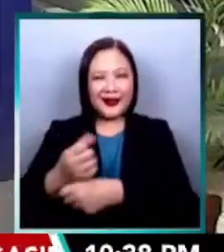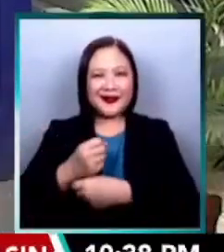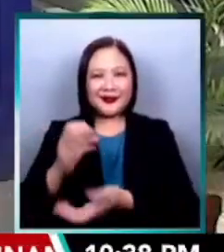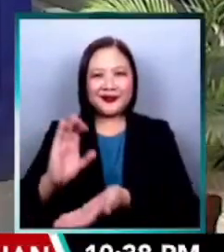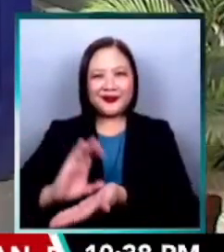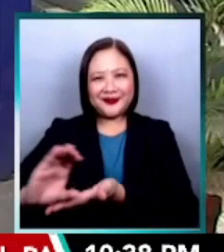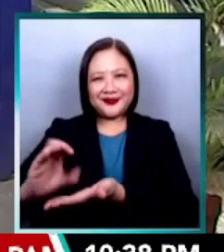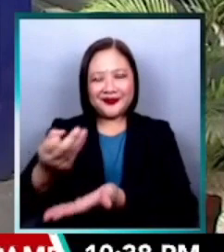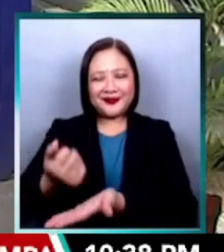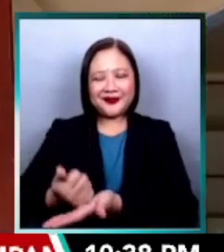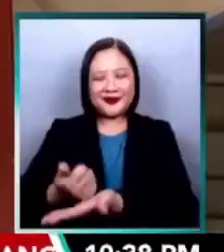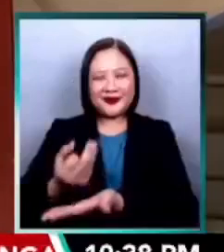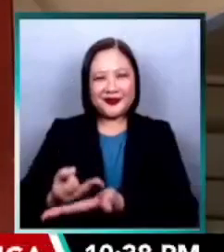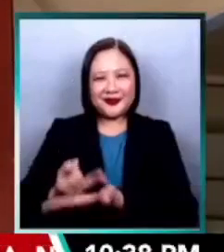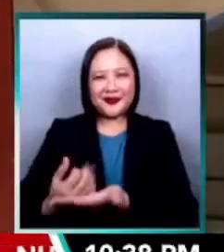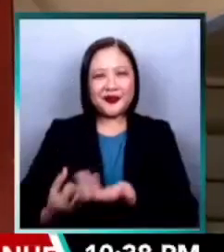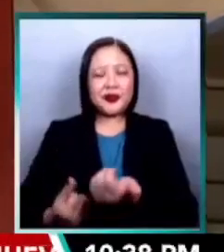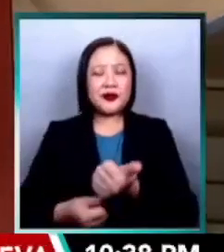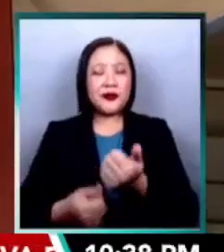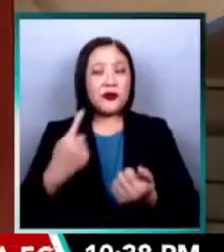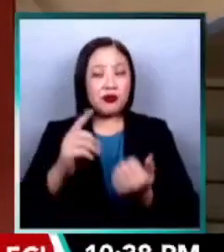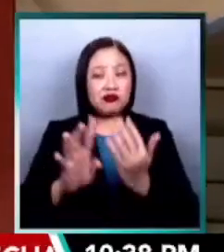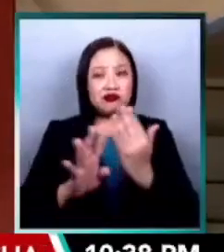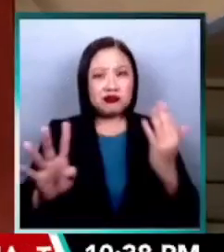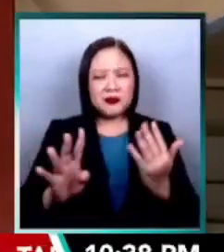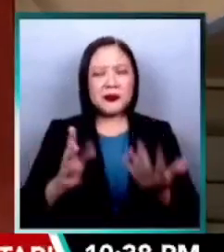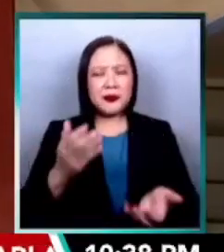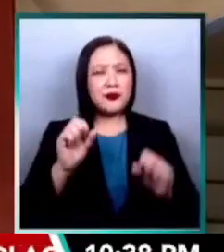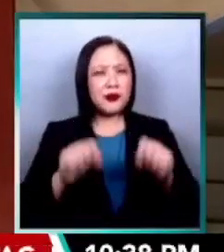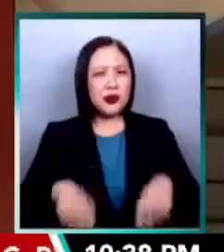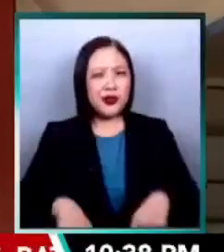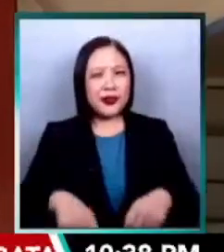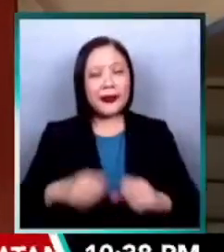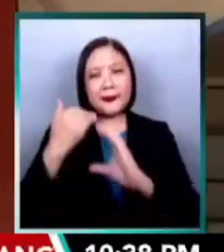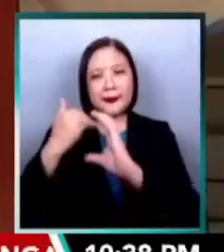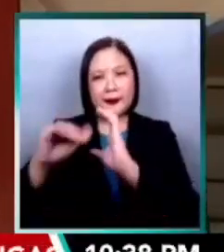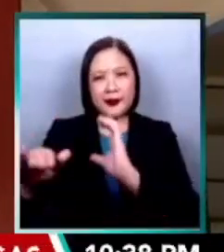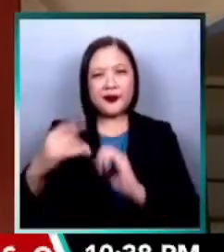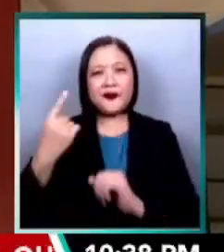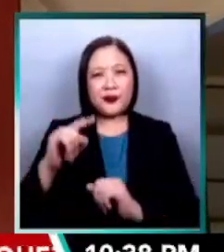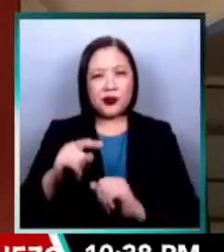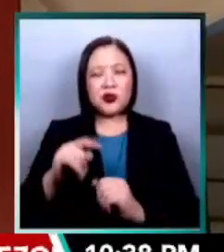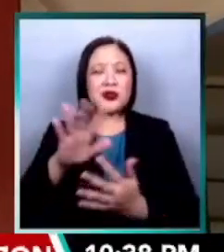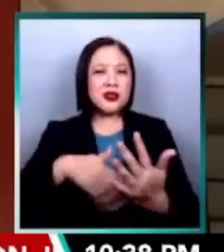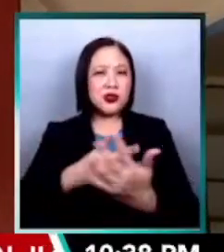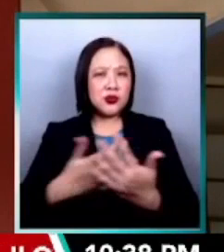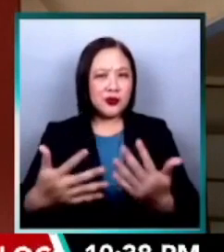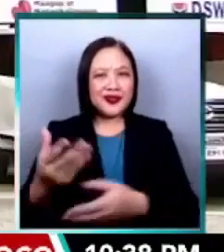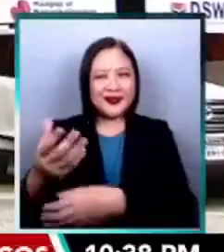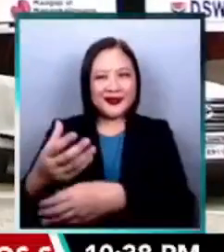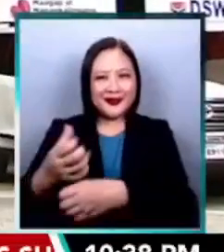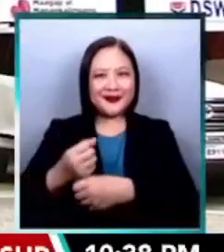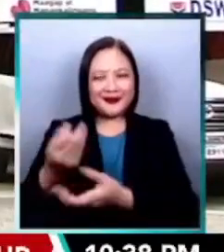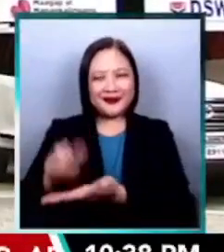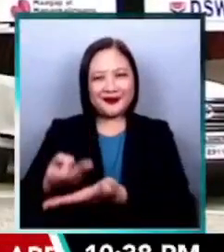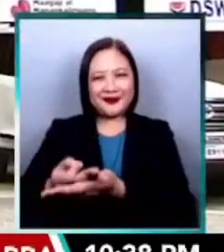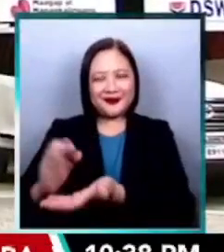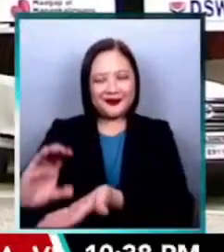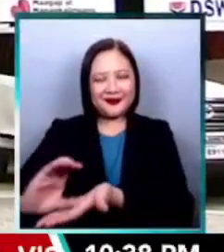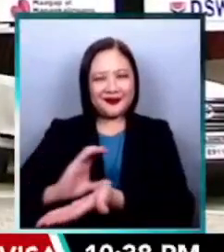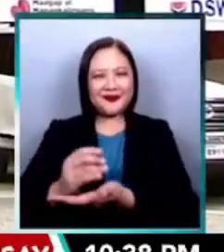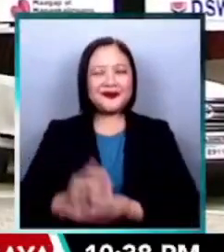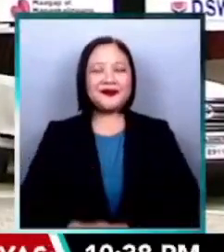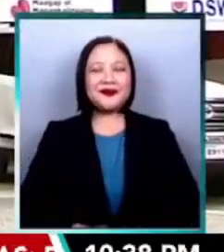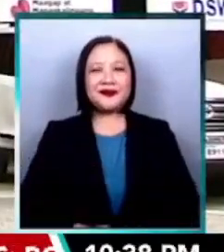para makaiwas sa pila, maaari naman daw mag-email para magpa-schedule ng pagkuha ng cash grant. Cedric